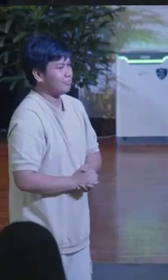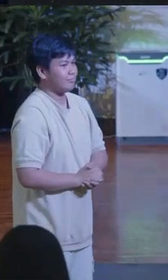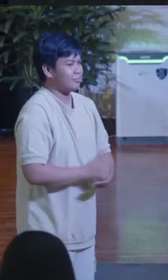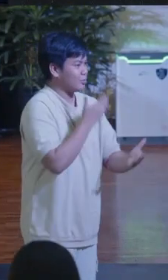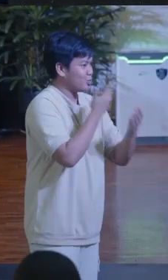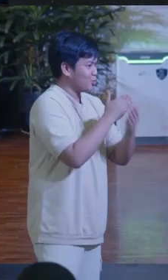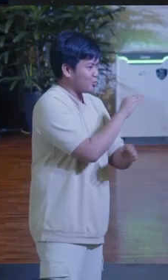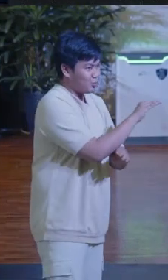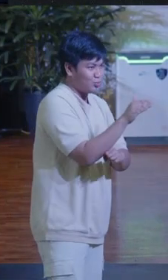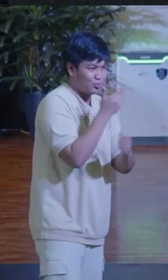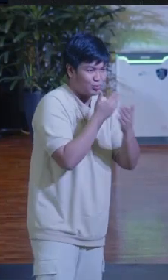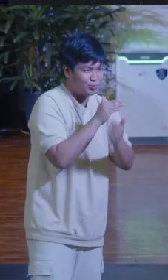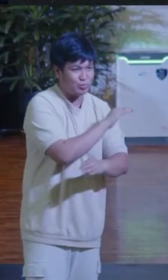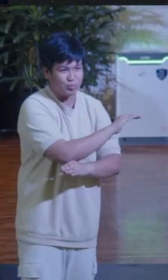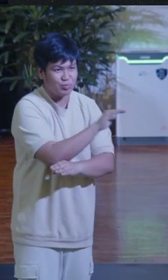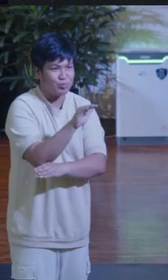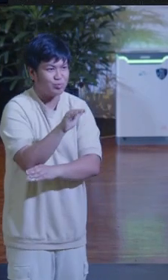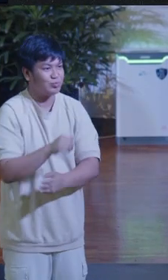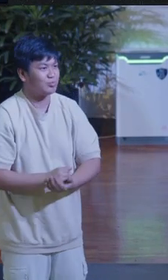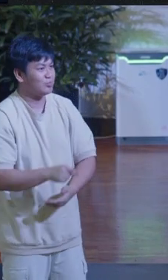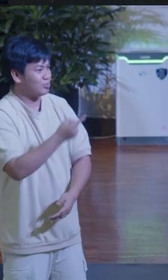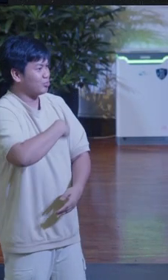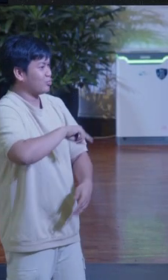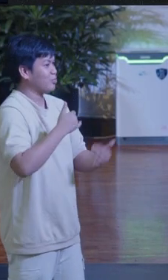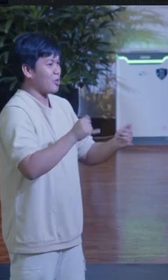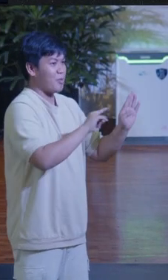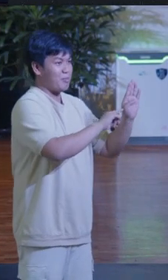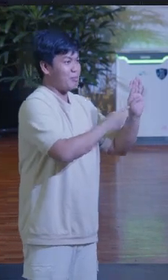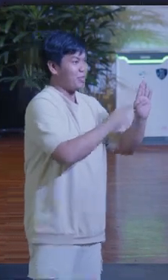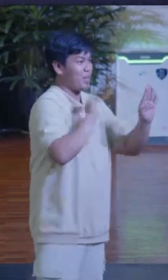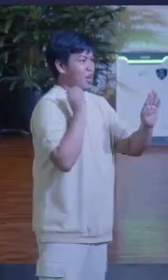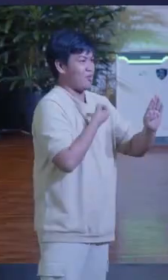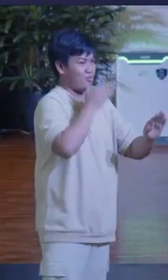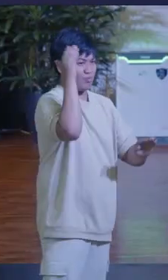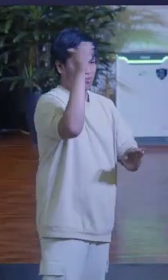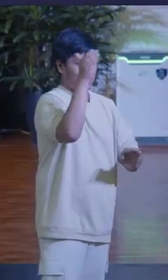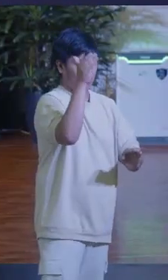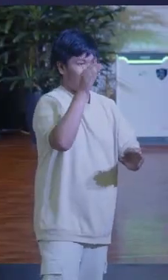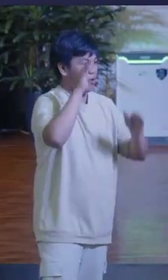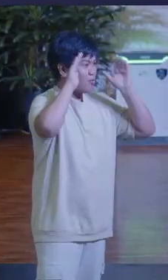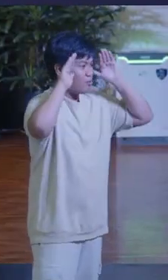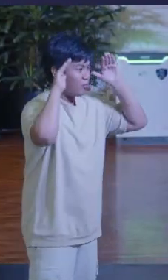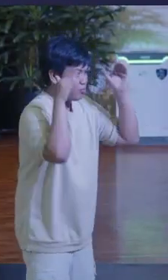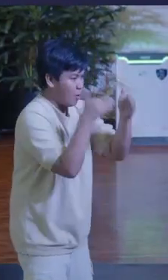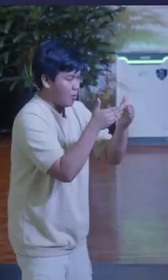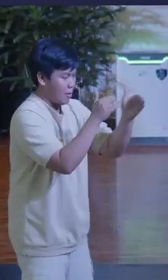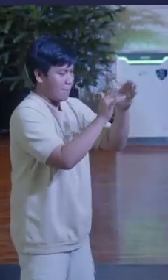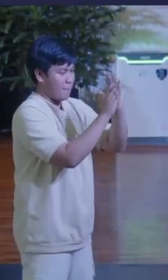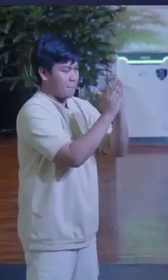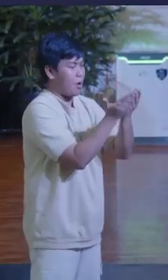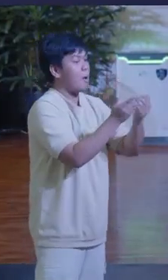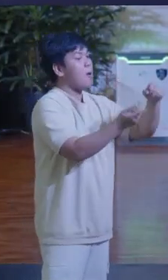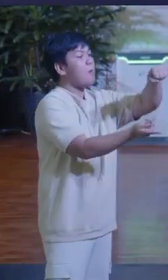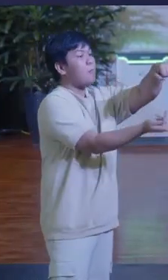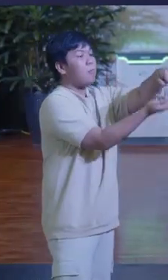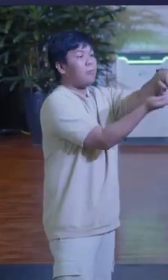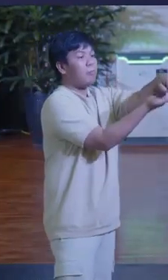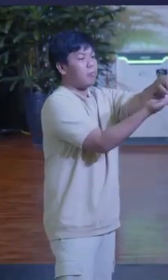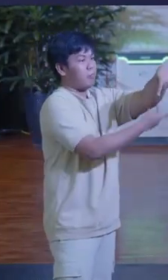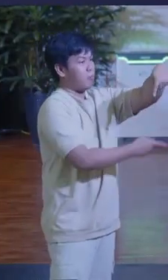Magandang hapon po muli. Tayo po ay nagpapatuloy sa ating sermon series sa sulat ni Pablo